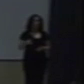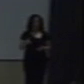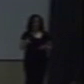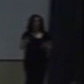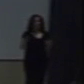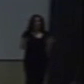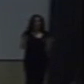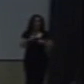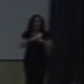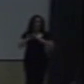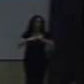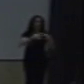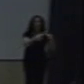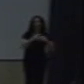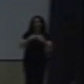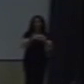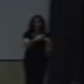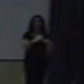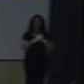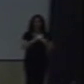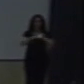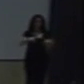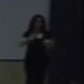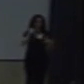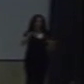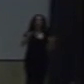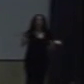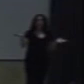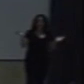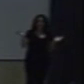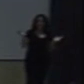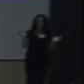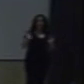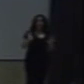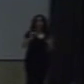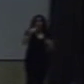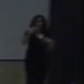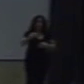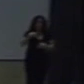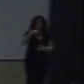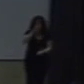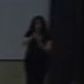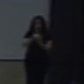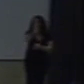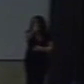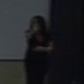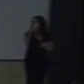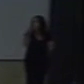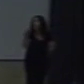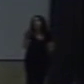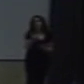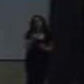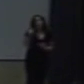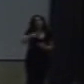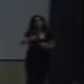tenim un còctel perfecte. I això que deies que és cert que hi ha tota